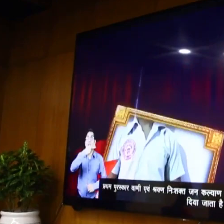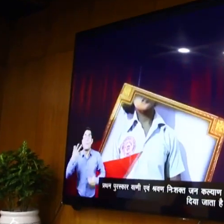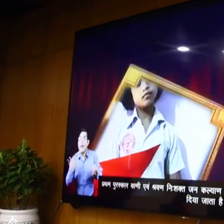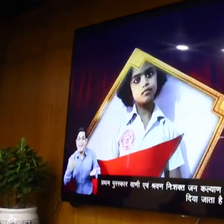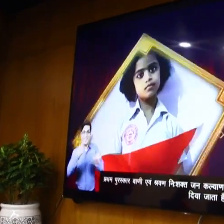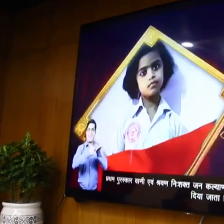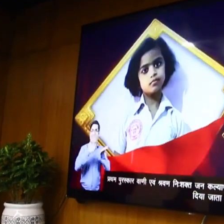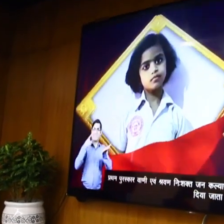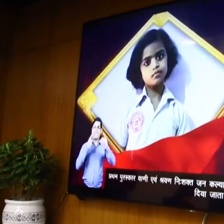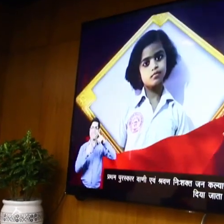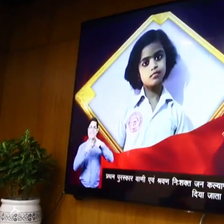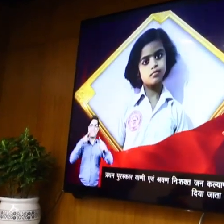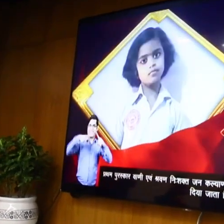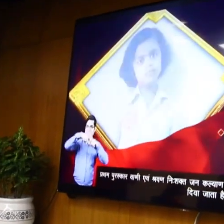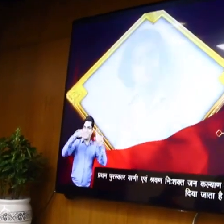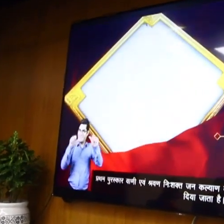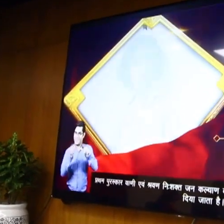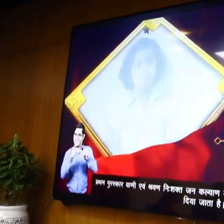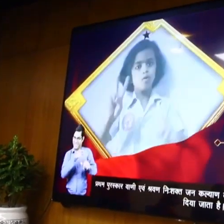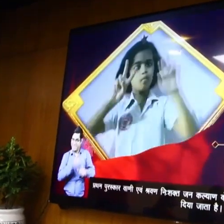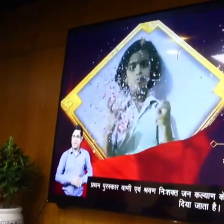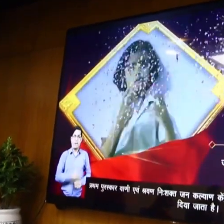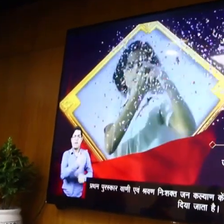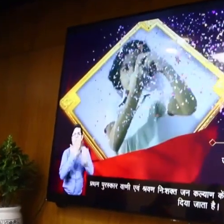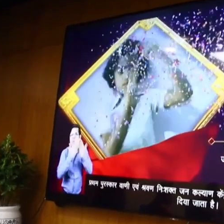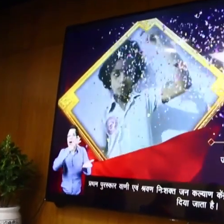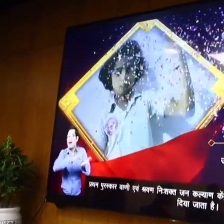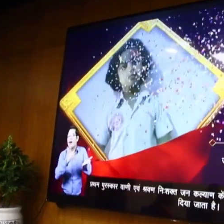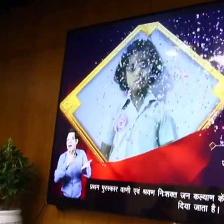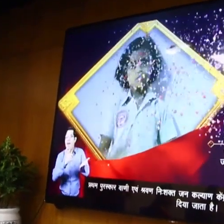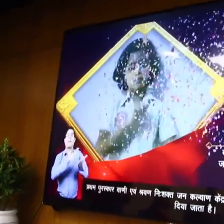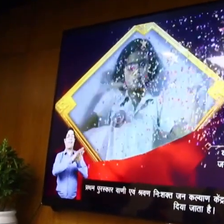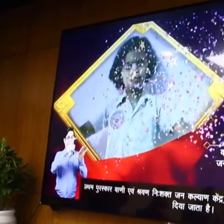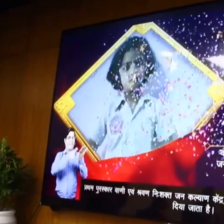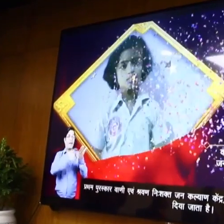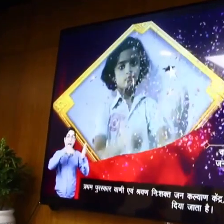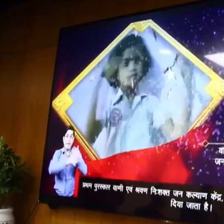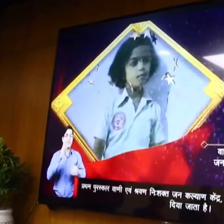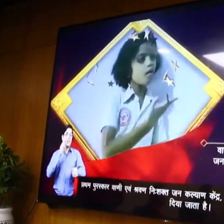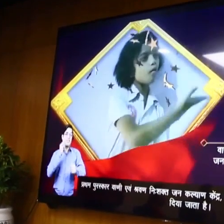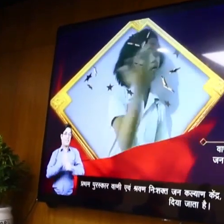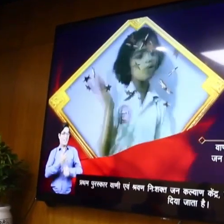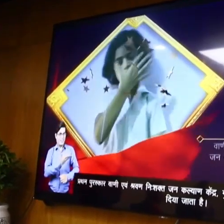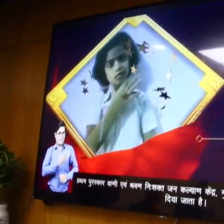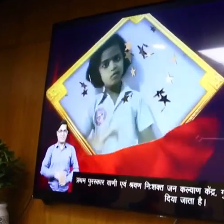प्रथम पुरस्कार वाणी एवं श्रवण निशक्ति जन कल्याण केंद्र गुरुग्राम हरियाणा के रितिका को दिया जाता है।